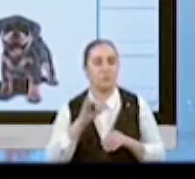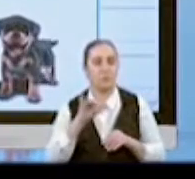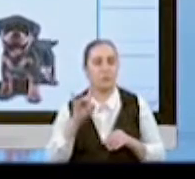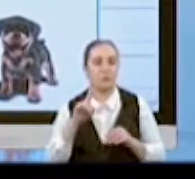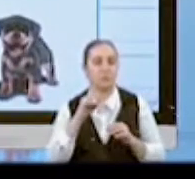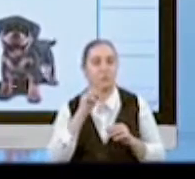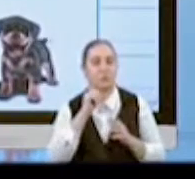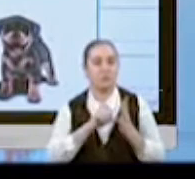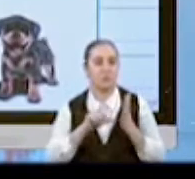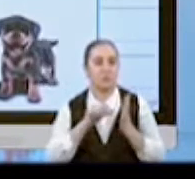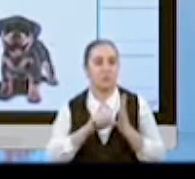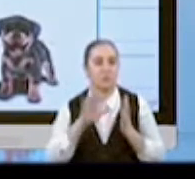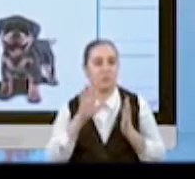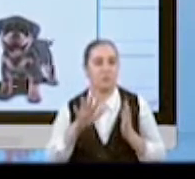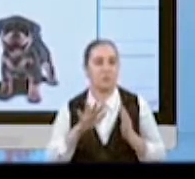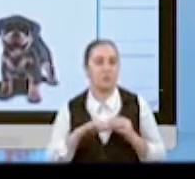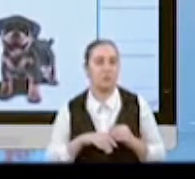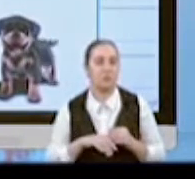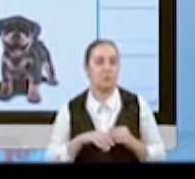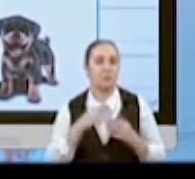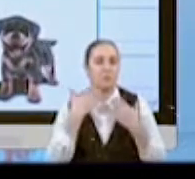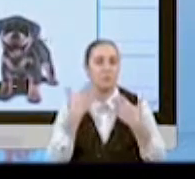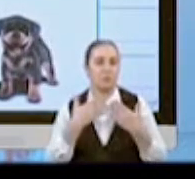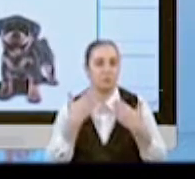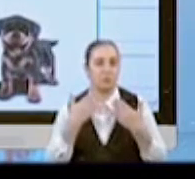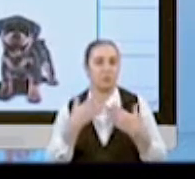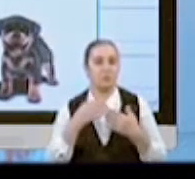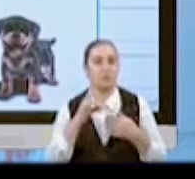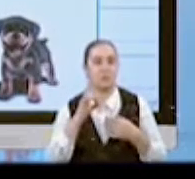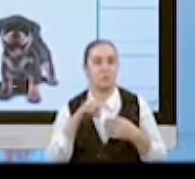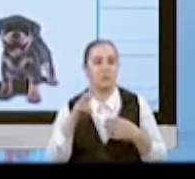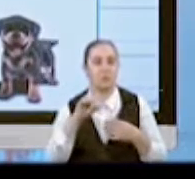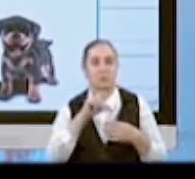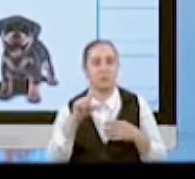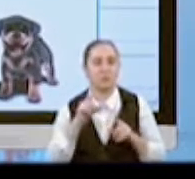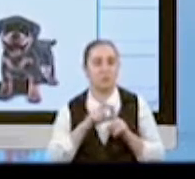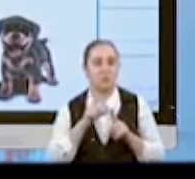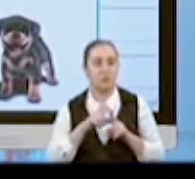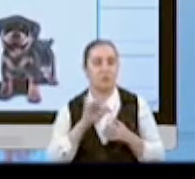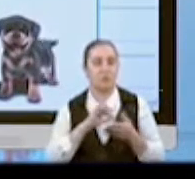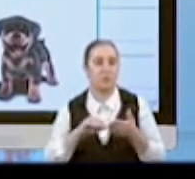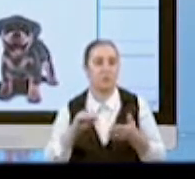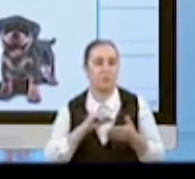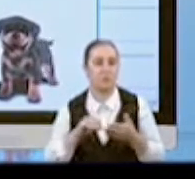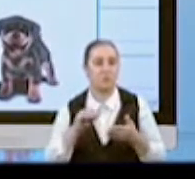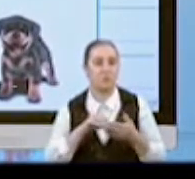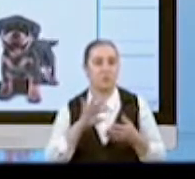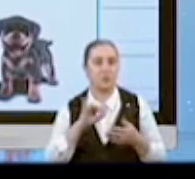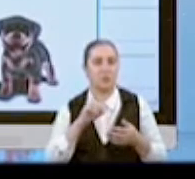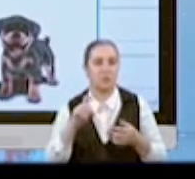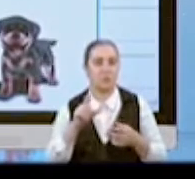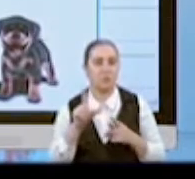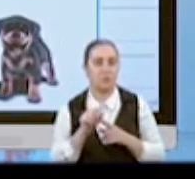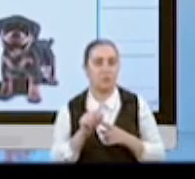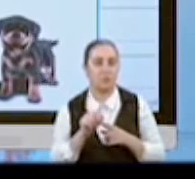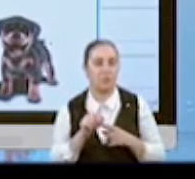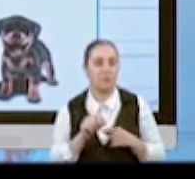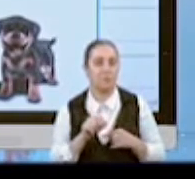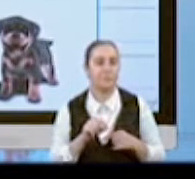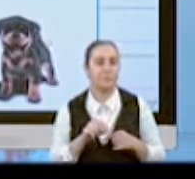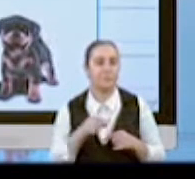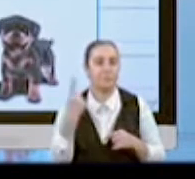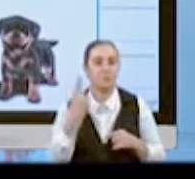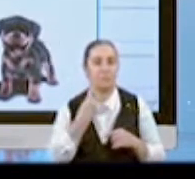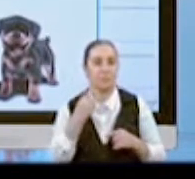упражнение 65. Прочитайте ряды слов, запишите их парами.